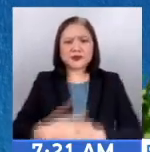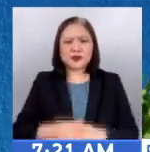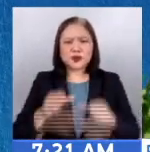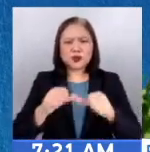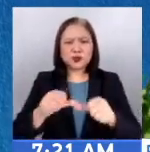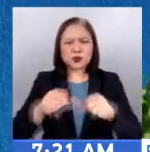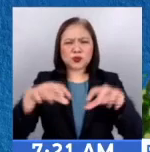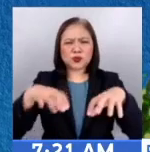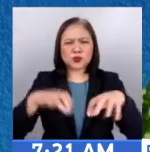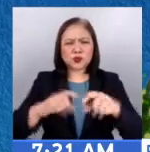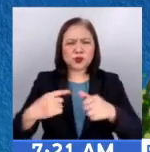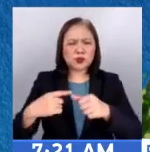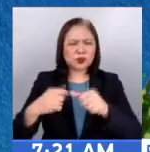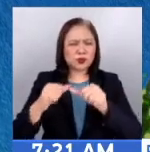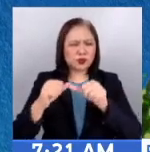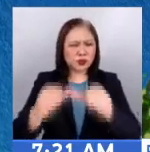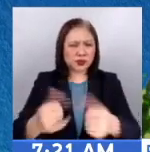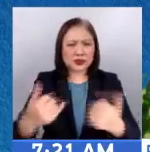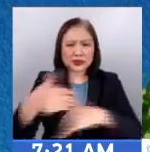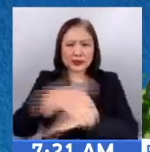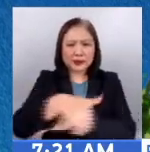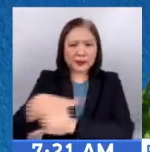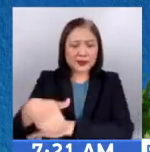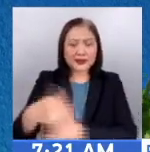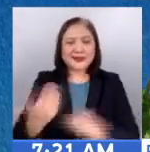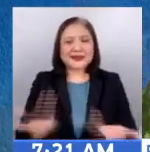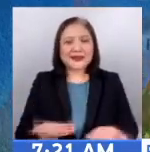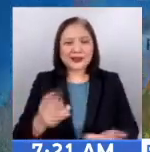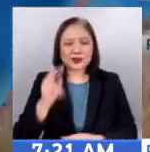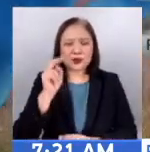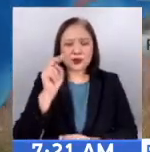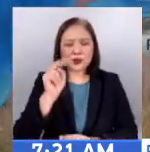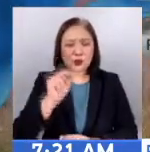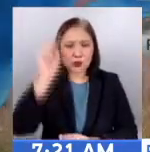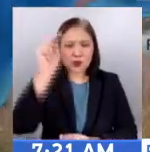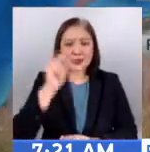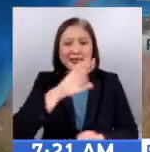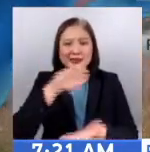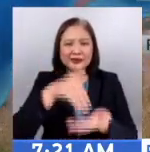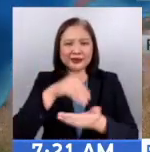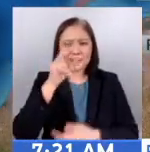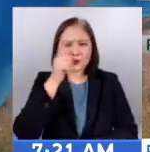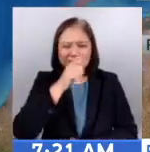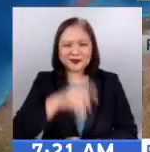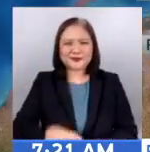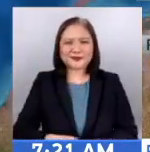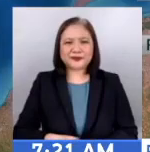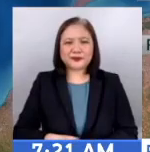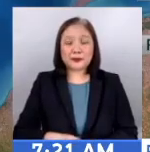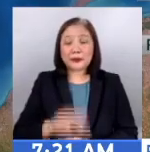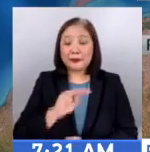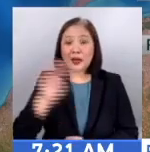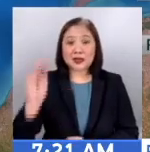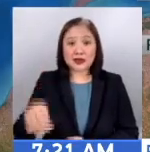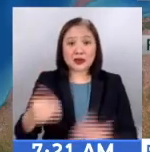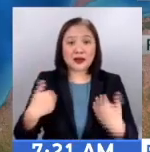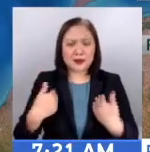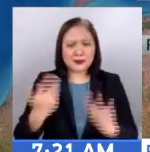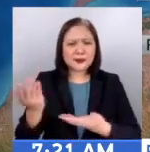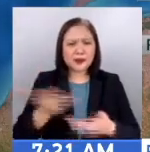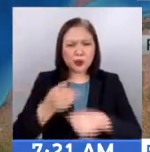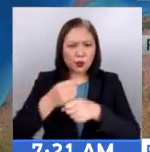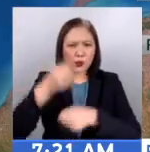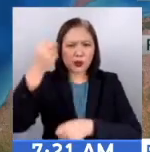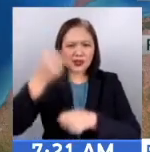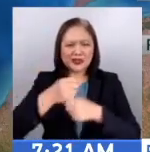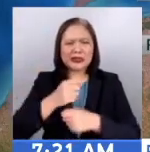gabi dito sa may Northern at Central Luzon. Sa mga taga Metro Manila, eh magdala po kayo ng payong pero hindi yung malawakang ulan